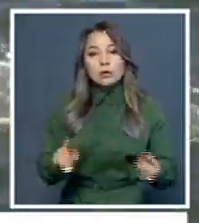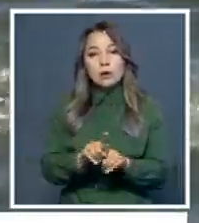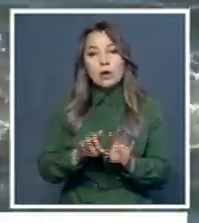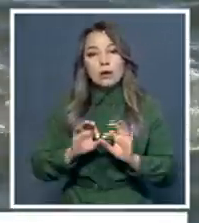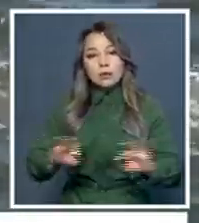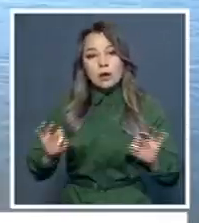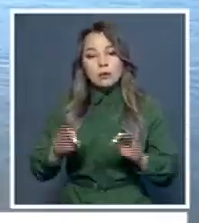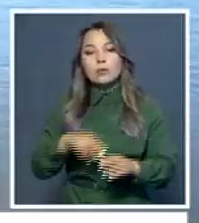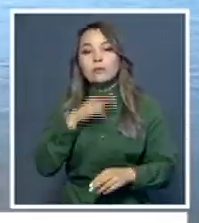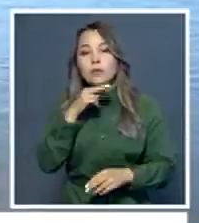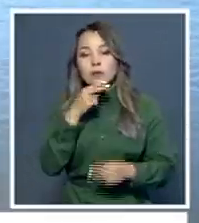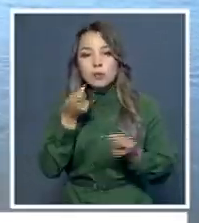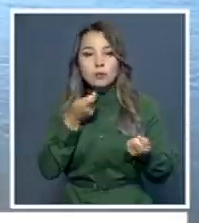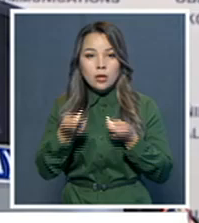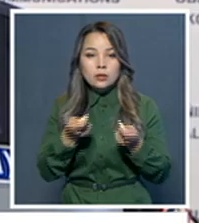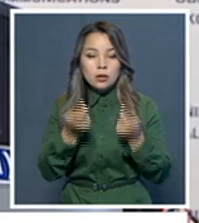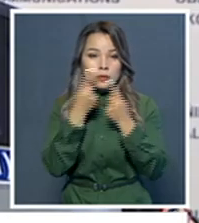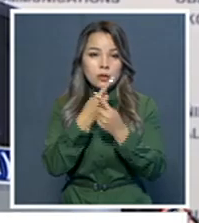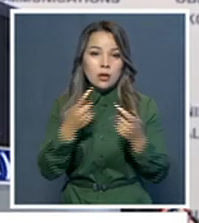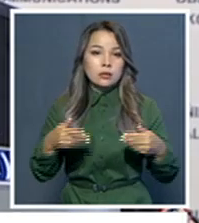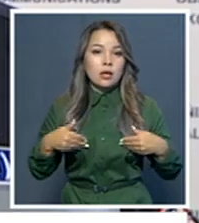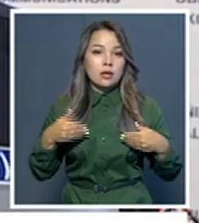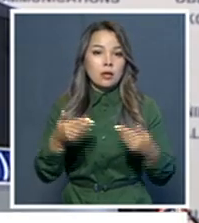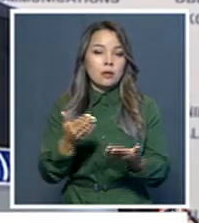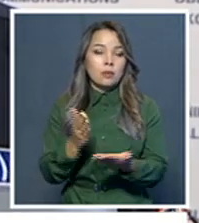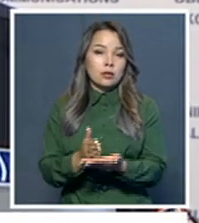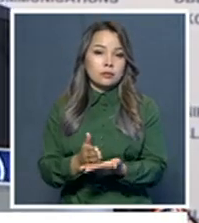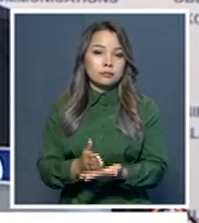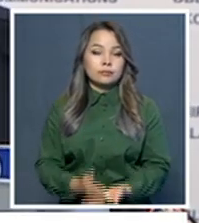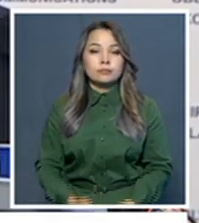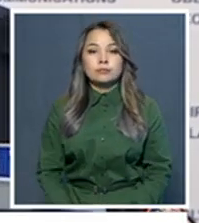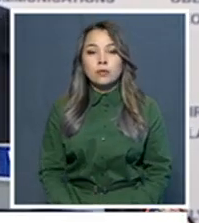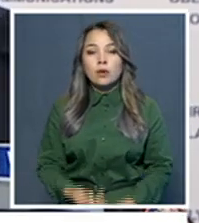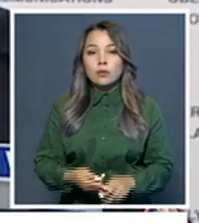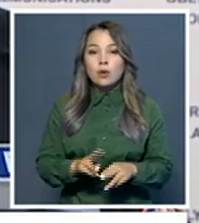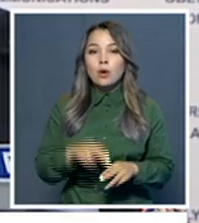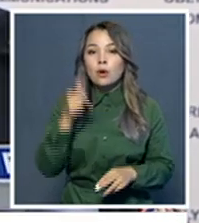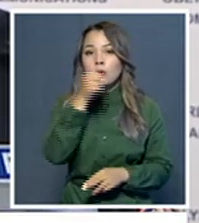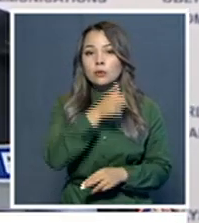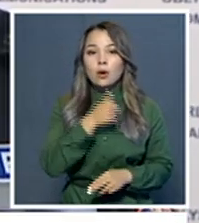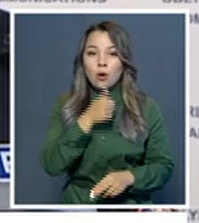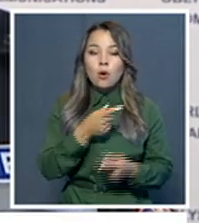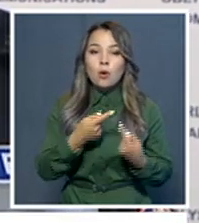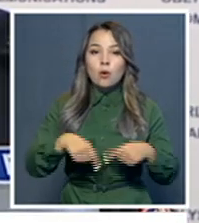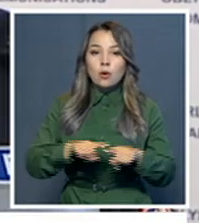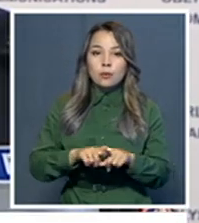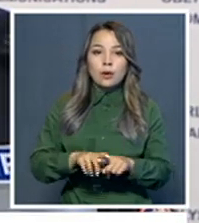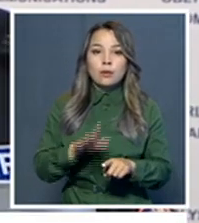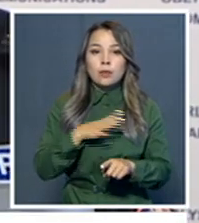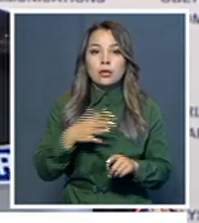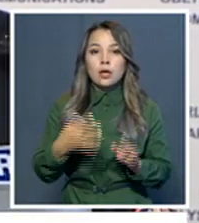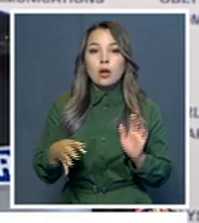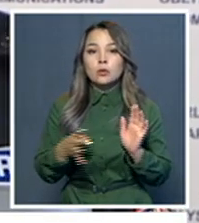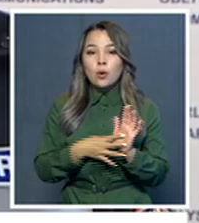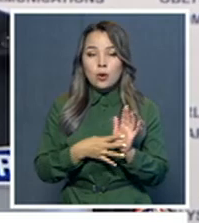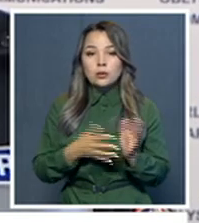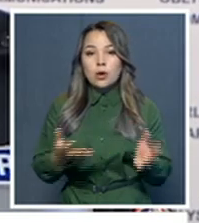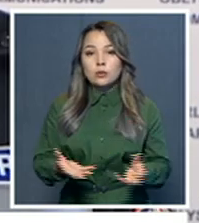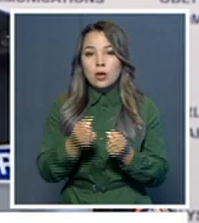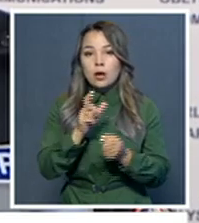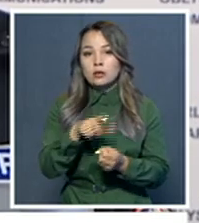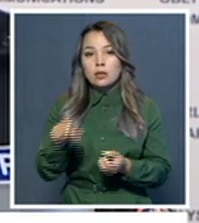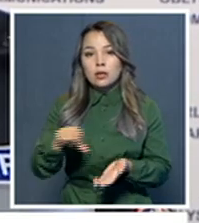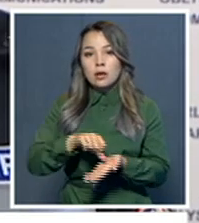береді. В текущем году их создано уже 59. Биыл қоғамдық құтқару жасақтардың саны 59-ға жетті.